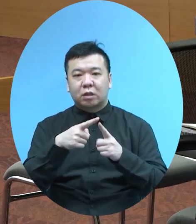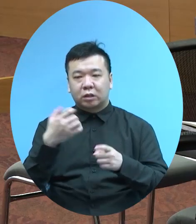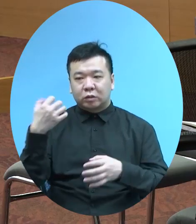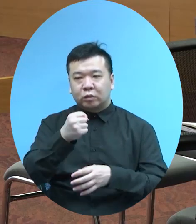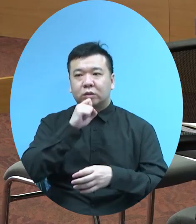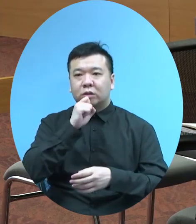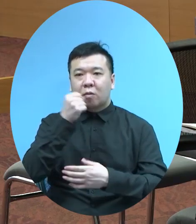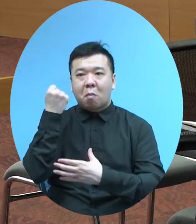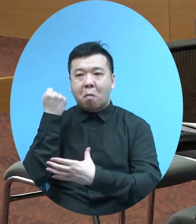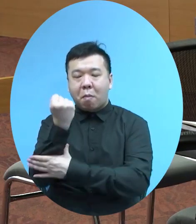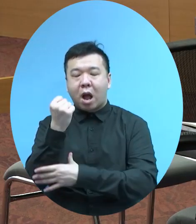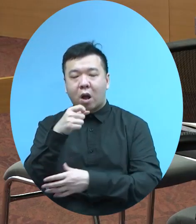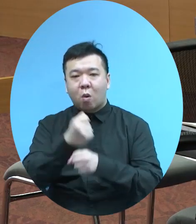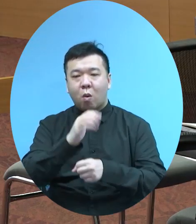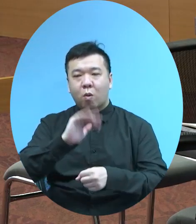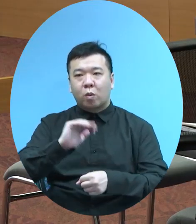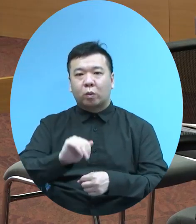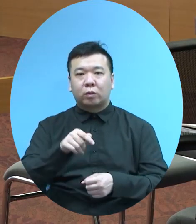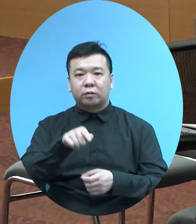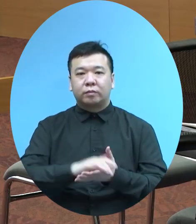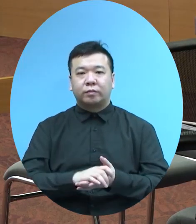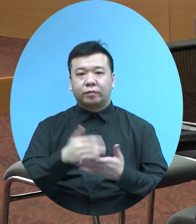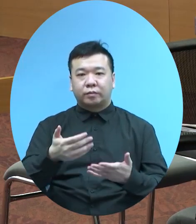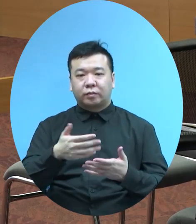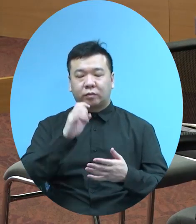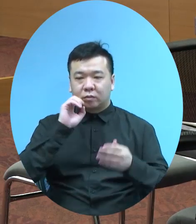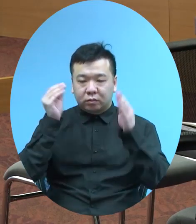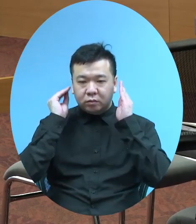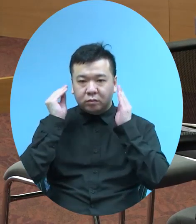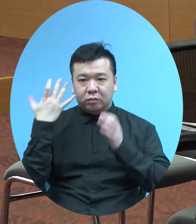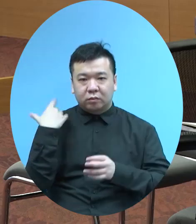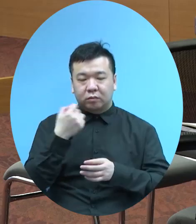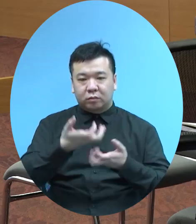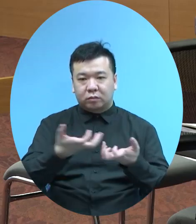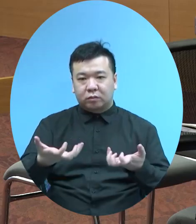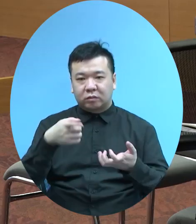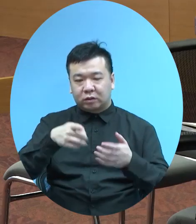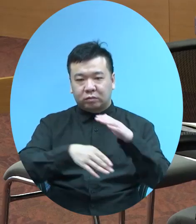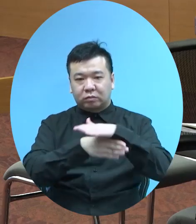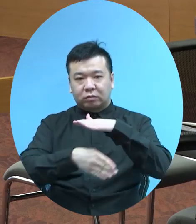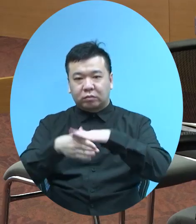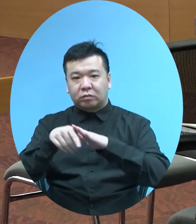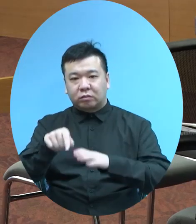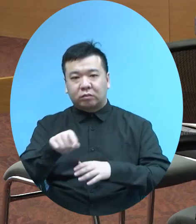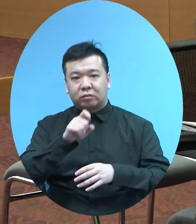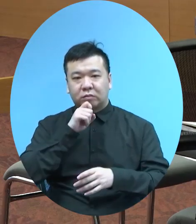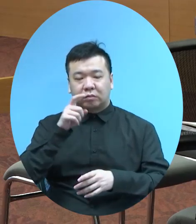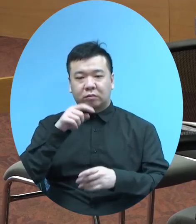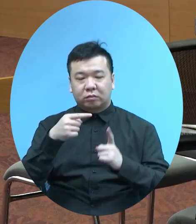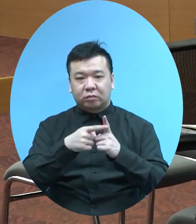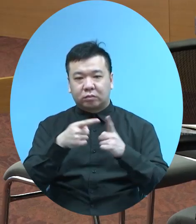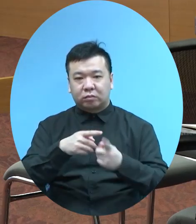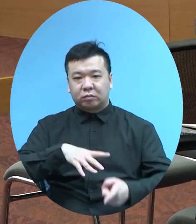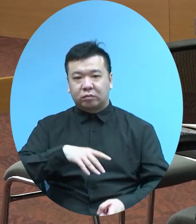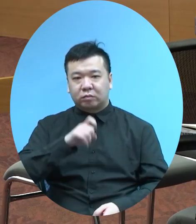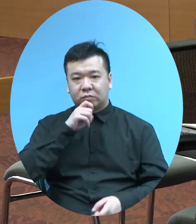翻隔離營嗰方面嘅，即係依排咧都有啲報道就話隔離營咧有啲即係接受隔離嘅人咧就